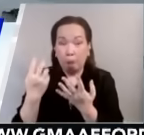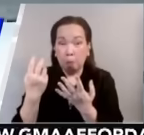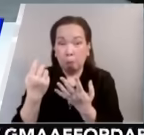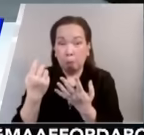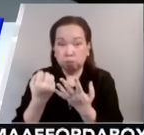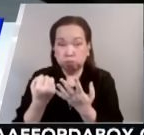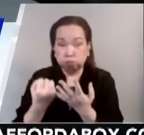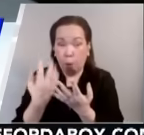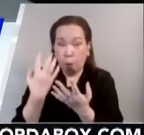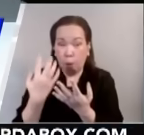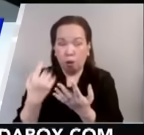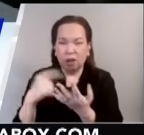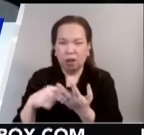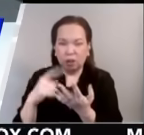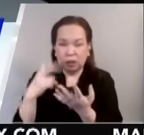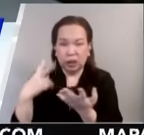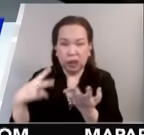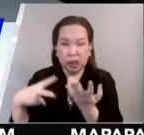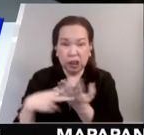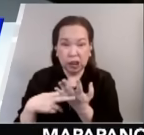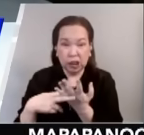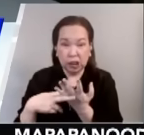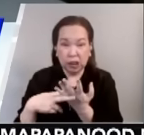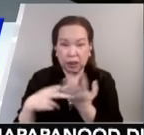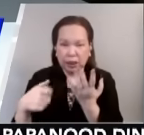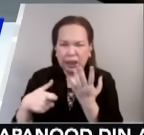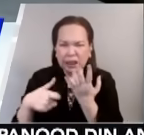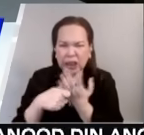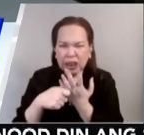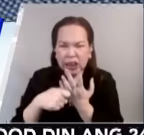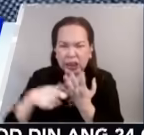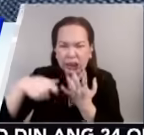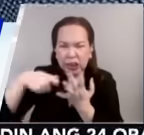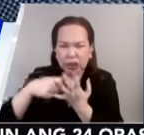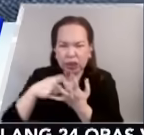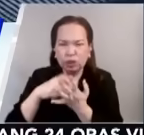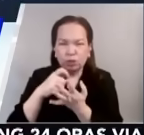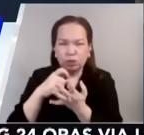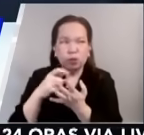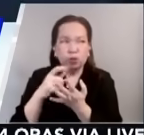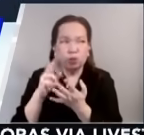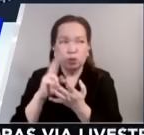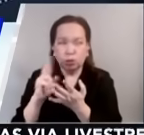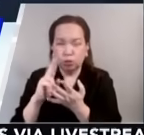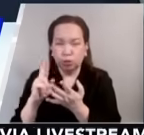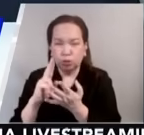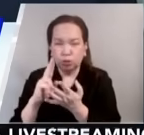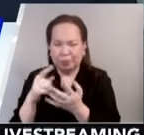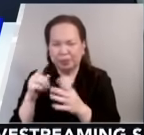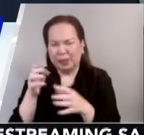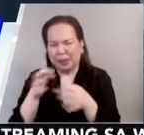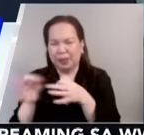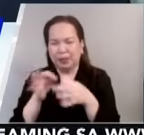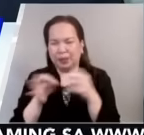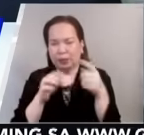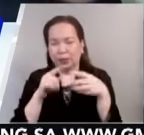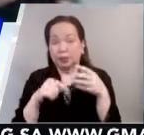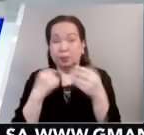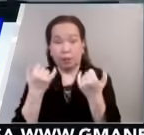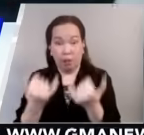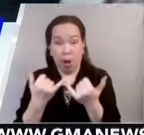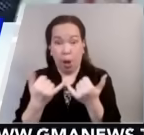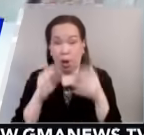na hindi na po natin mase-save um kina-cut po natin siya ngayong araw sa Tala ng DOH